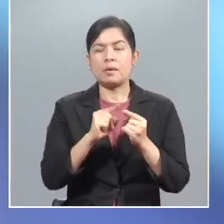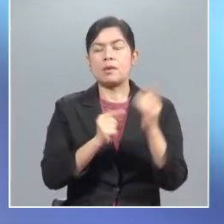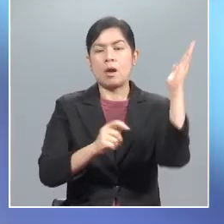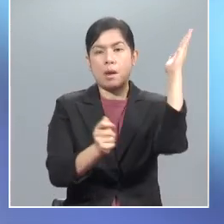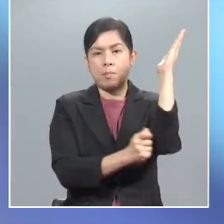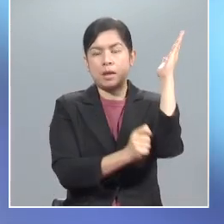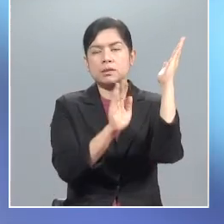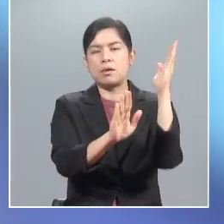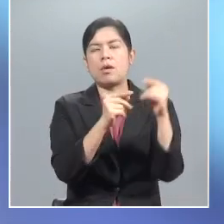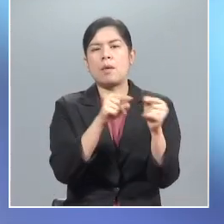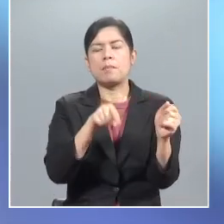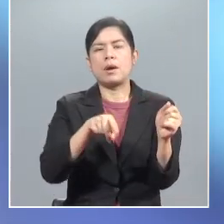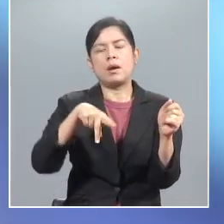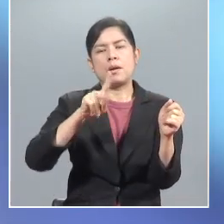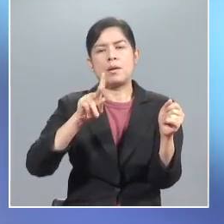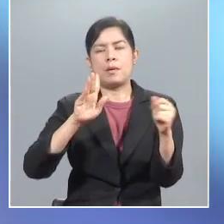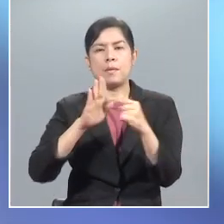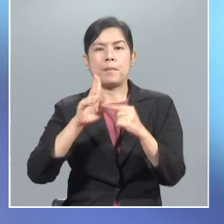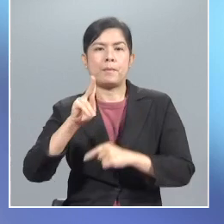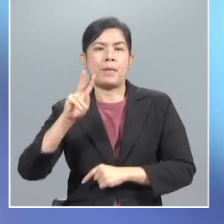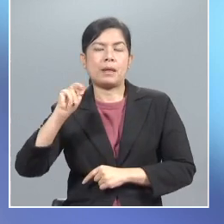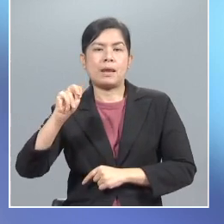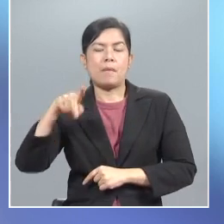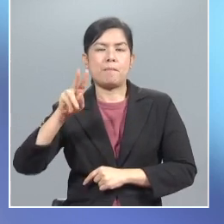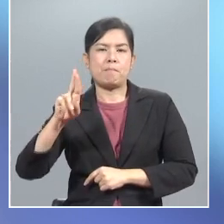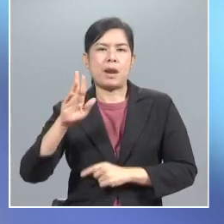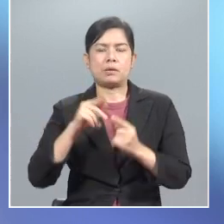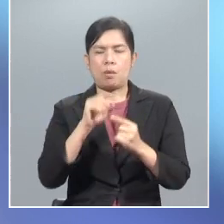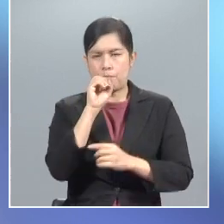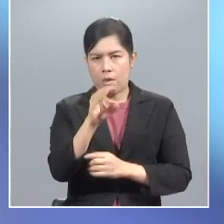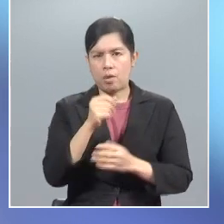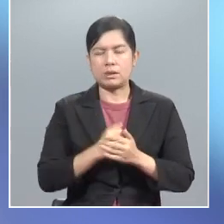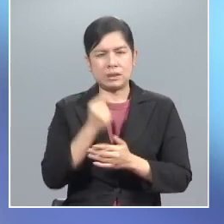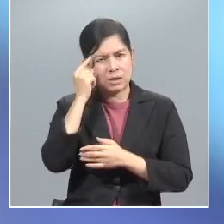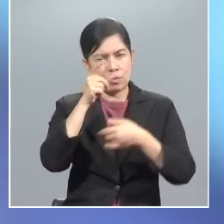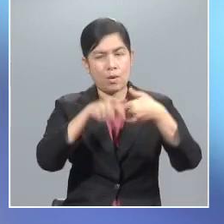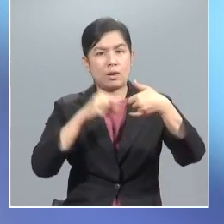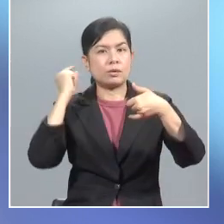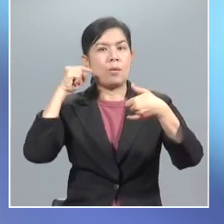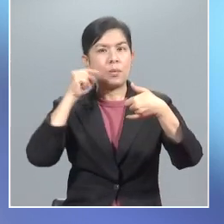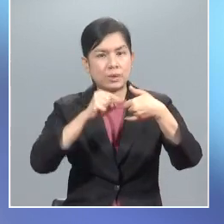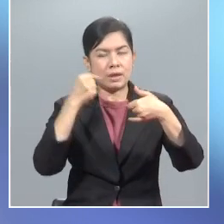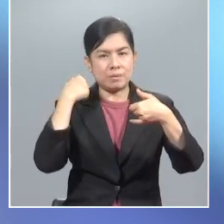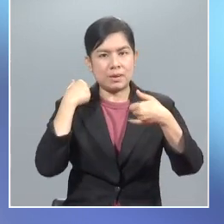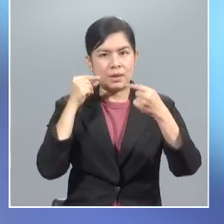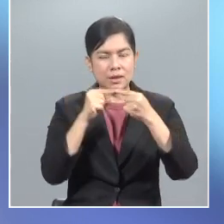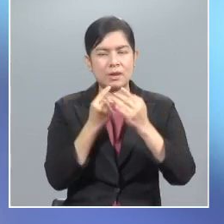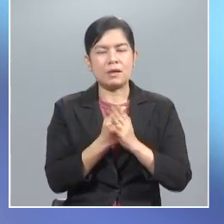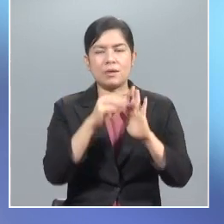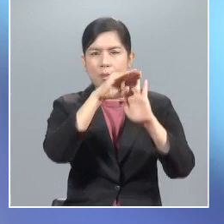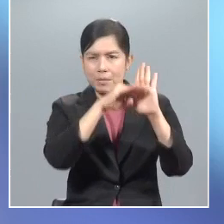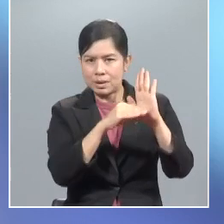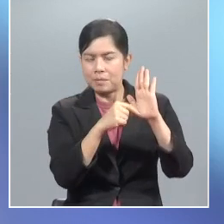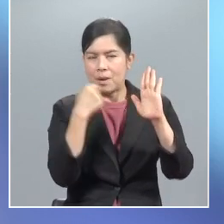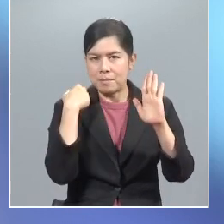คันได้มีการออกมาชีดแจงเรื่องนี้โดยบอกว่า ฆาตวั่น น่าจะเป็นการสื่อสา และกให้ข้อมูลที่คลดเคลื่อน